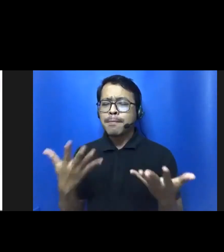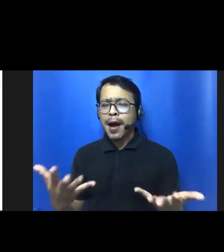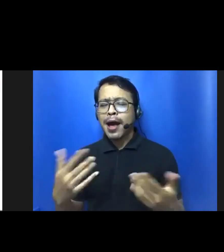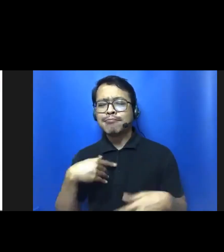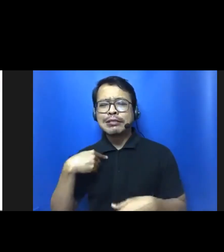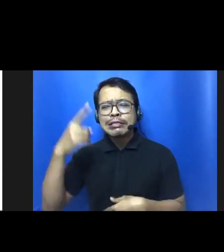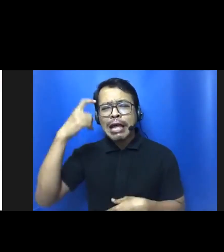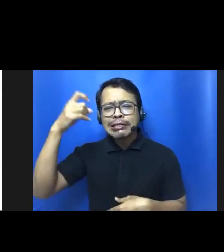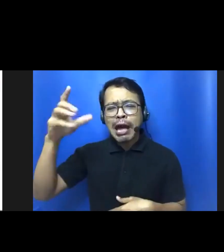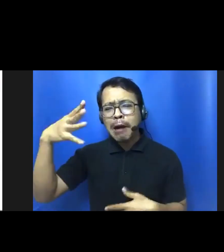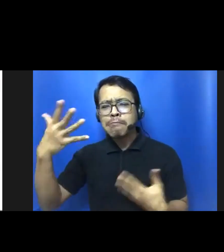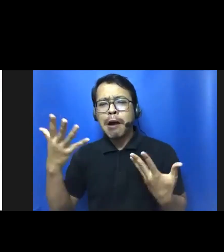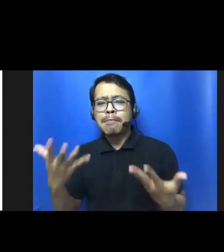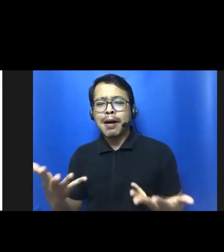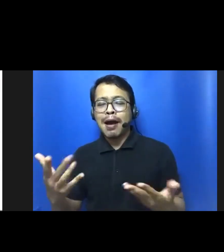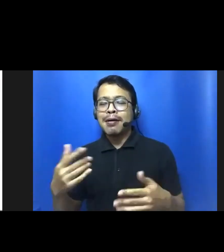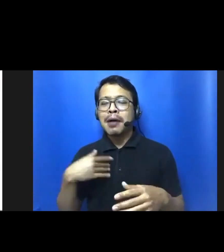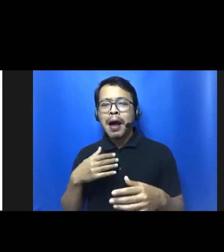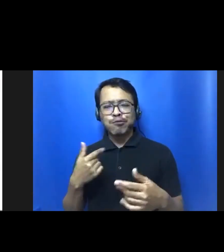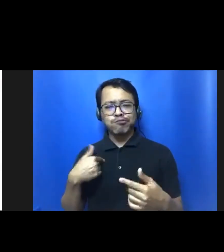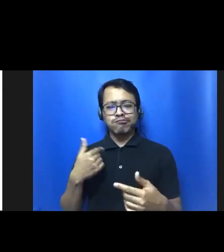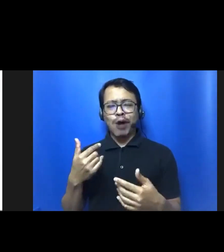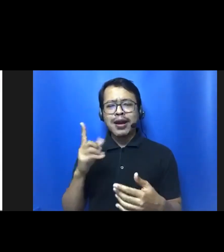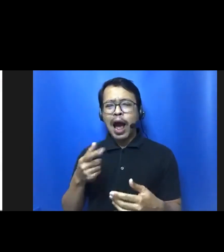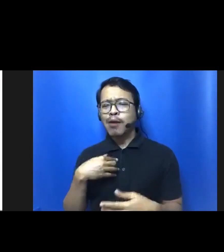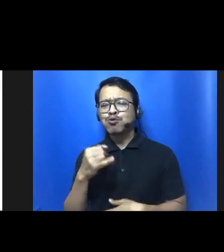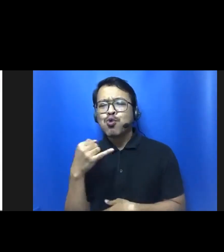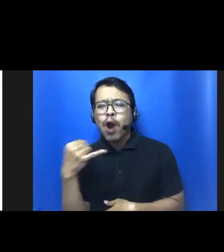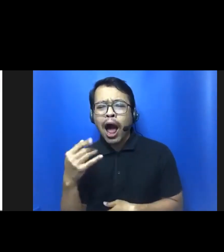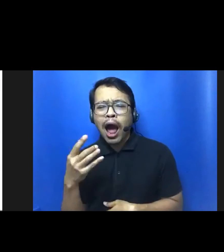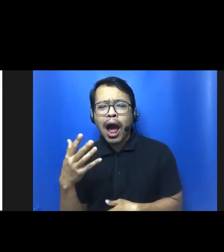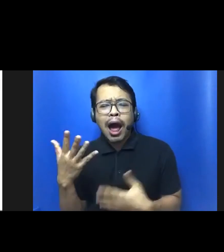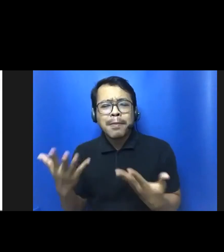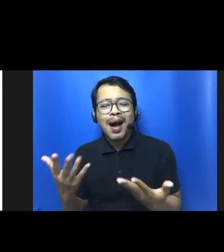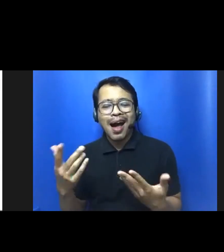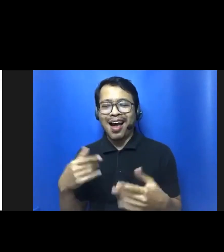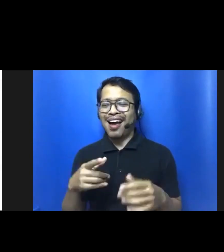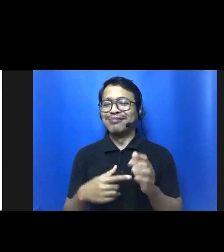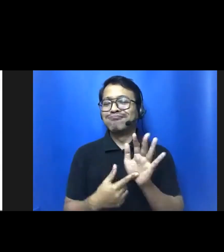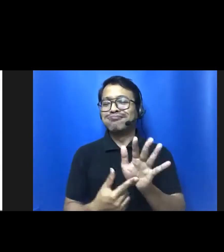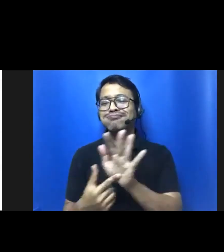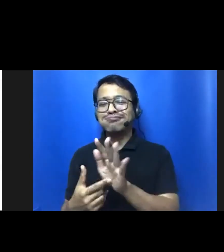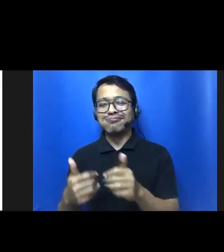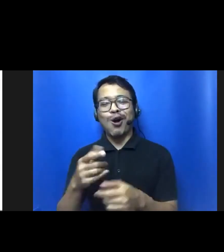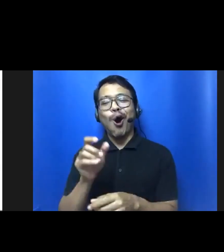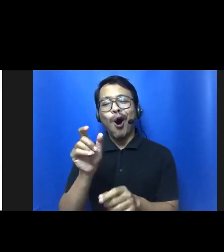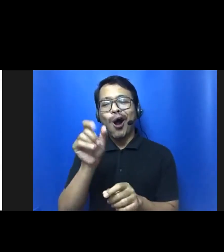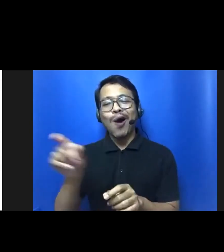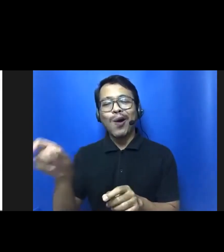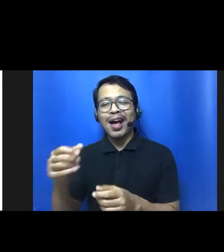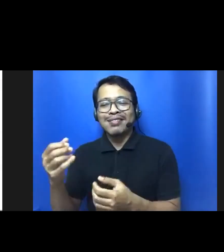saya itu apa, keterbatasan saya itu apa. Itu sih kira-kira Mas Bayu yang saya